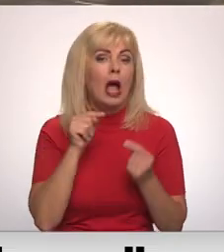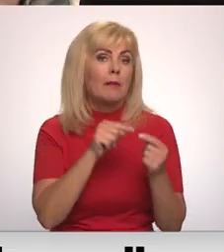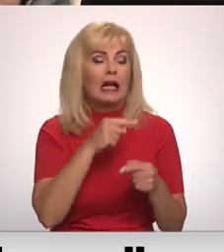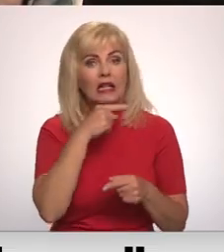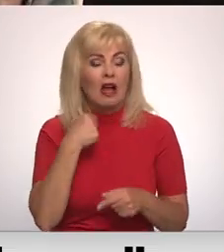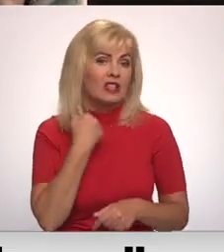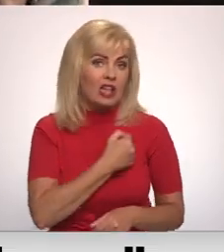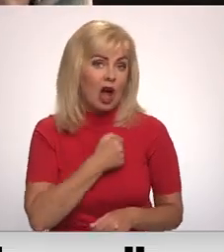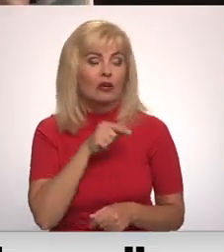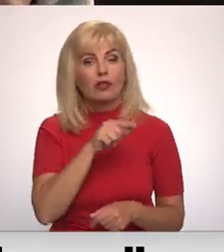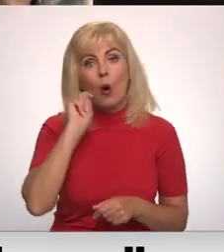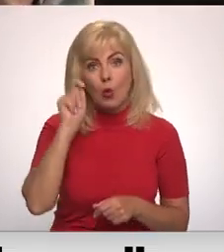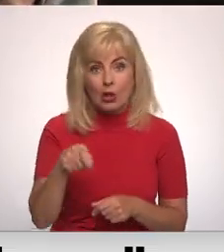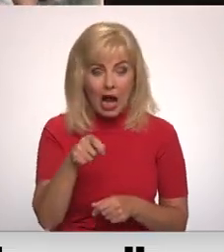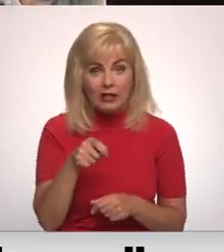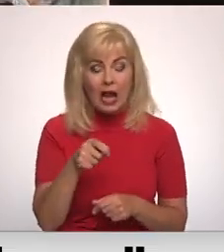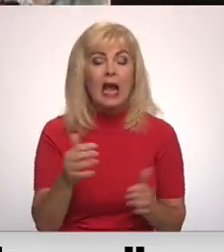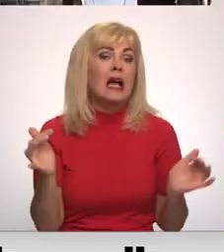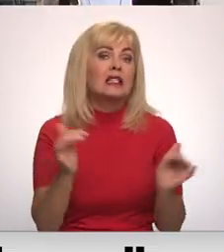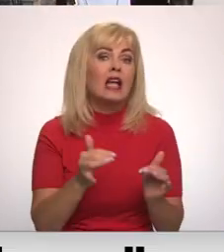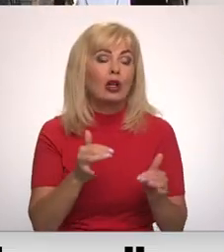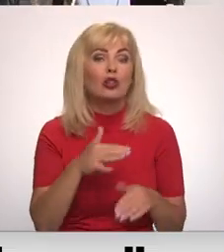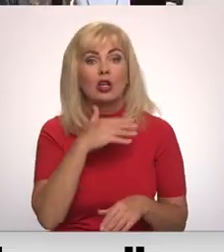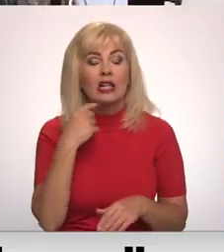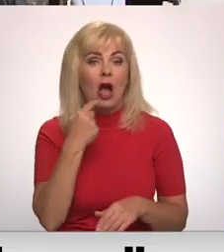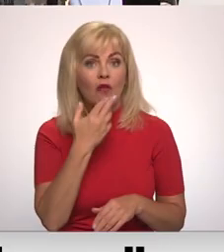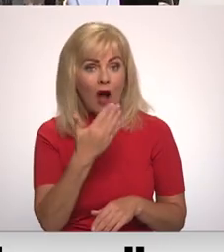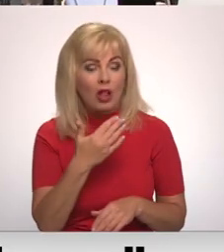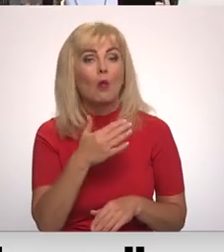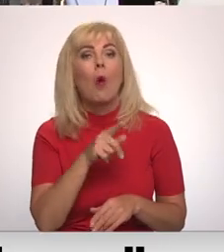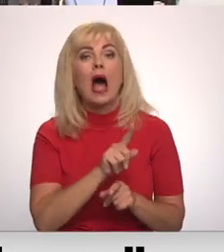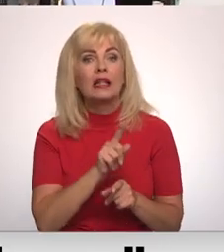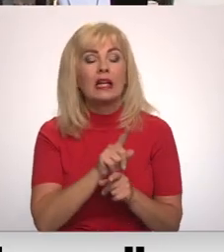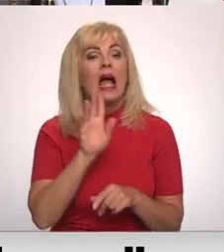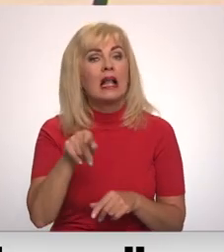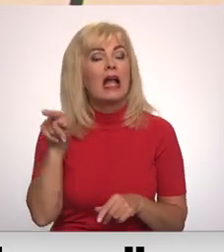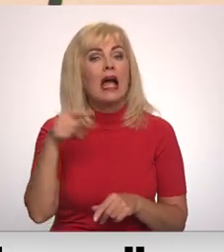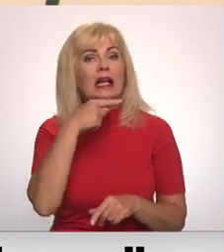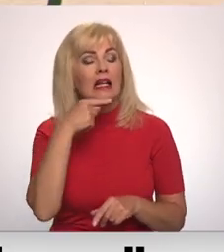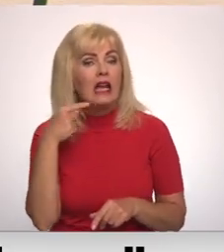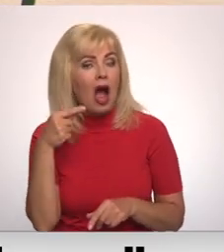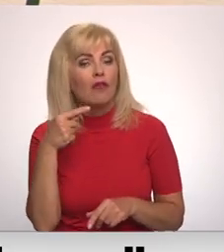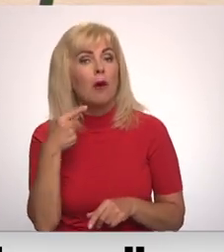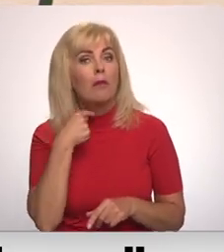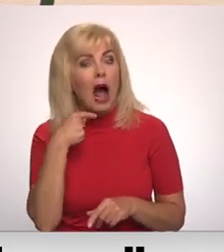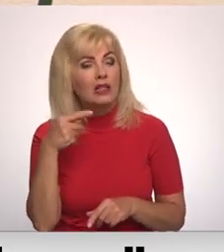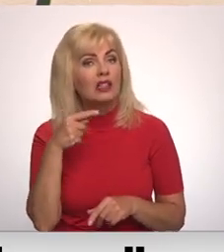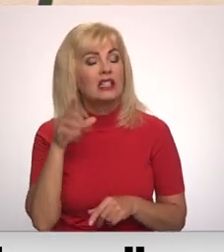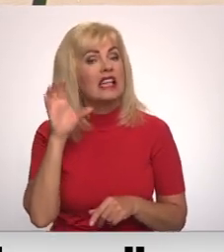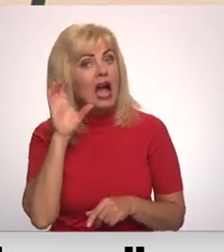Ukrainā. Vairums sanākušu uzsverk ar krievvalodīgie, tāpēc vēlas, lai Krievijā sadzird krievu balsi.